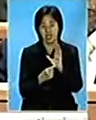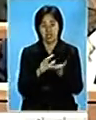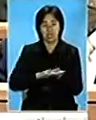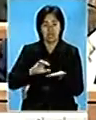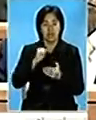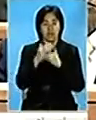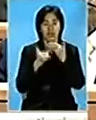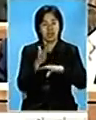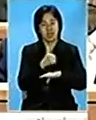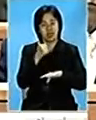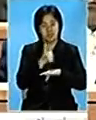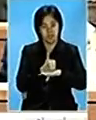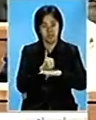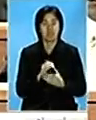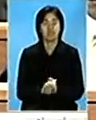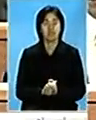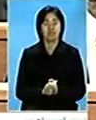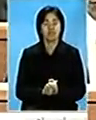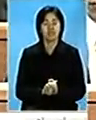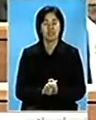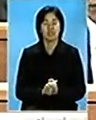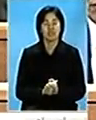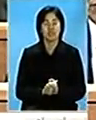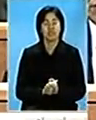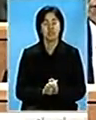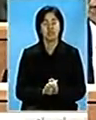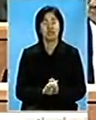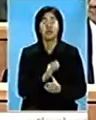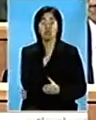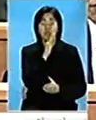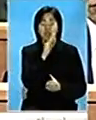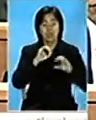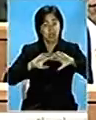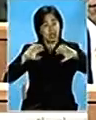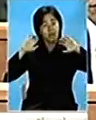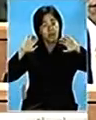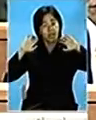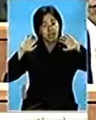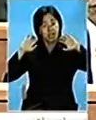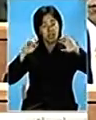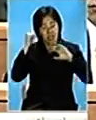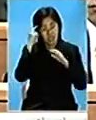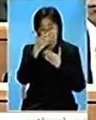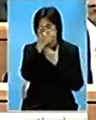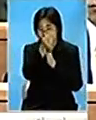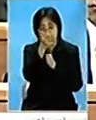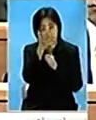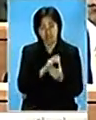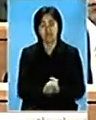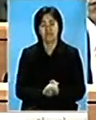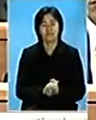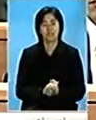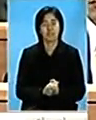าทางการเมืองและแน่นอนที่สุดนะครับถ้ารัฐบาลไม่ได้ให้ความสนใจและหยิบย